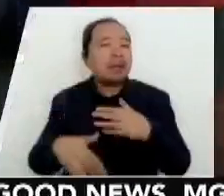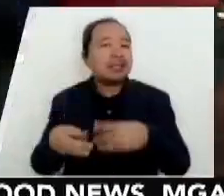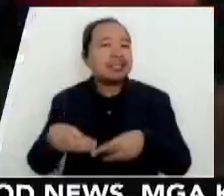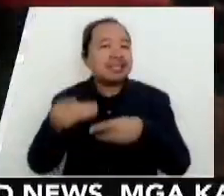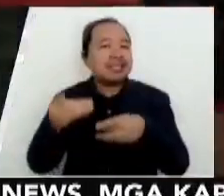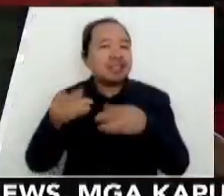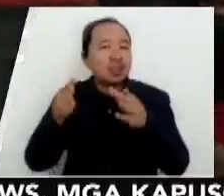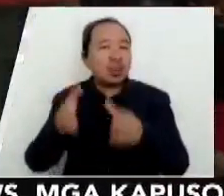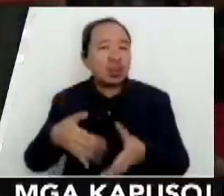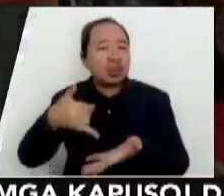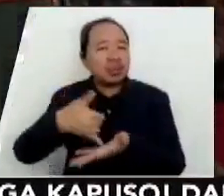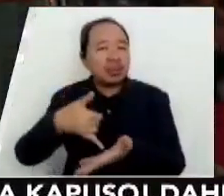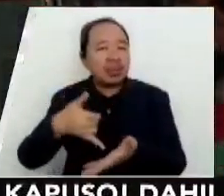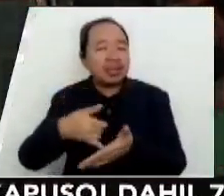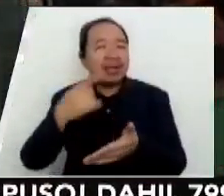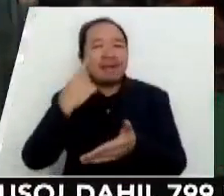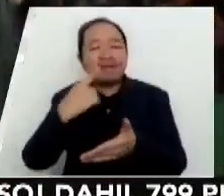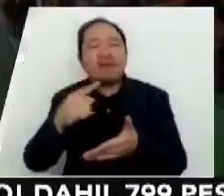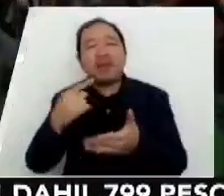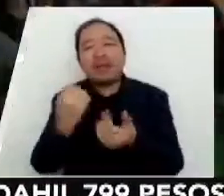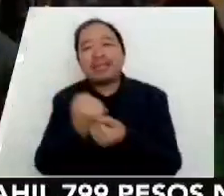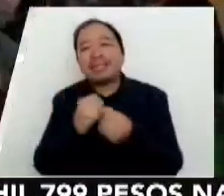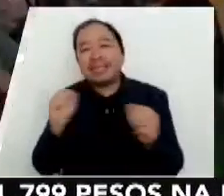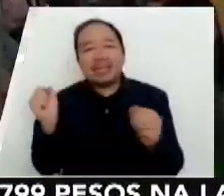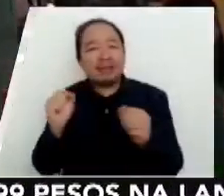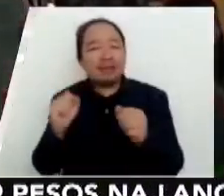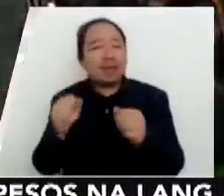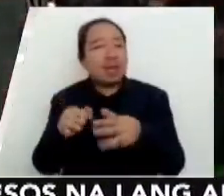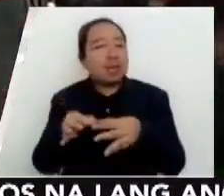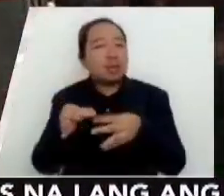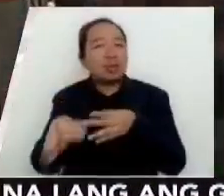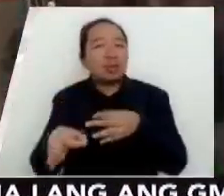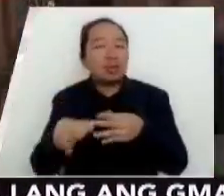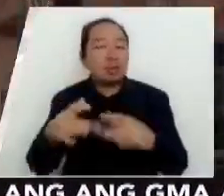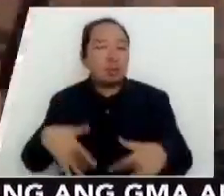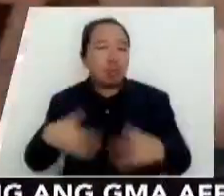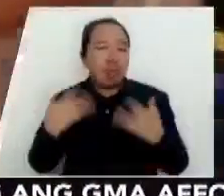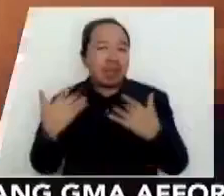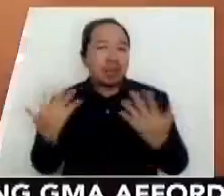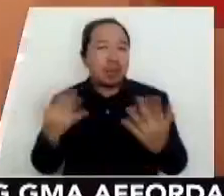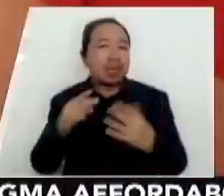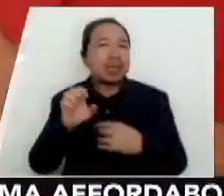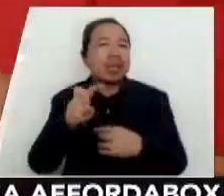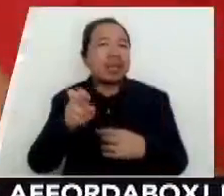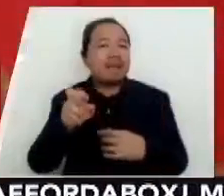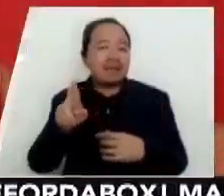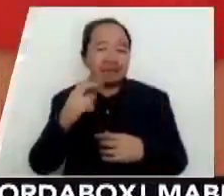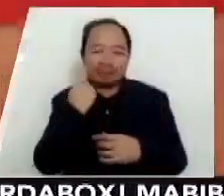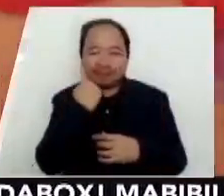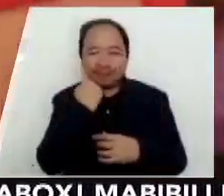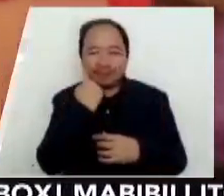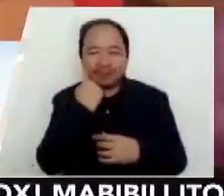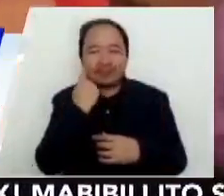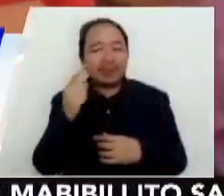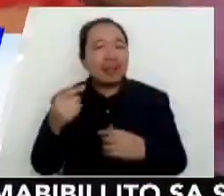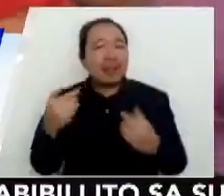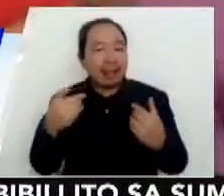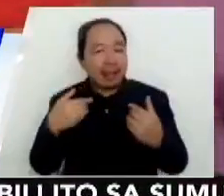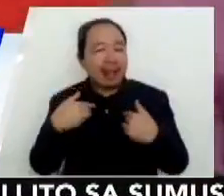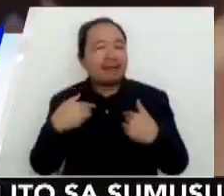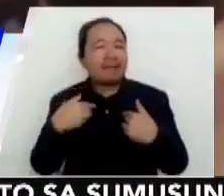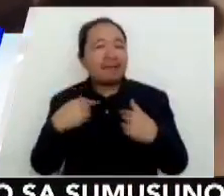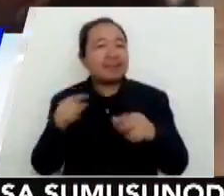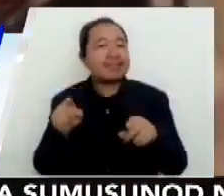Sagip Dugtong Buhay Bloodletting Project sa Ever Commonwealth. Nagkaroon din tayo ng platelet donation gamit